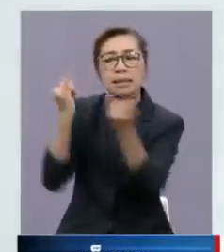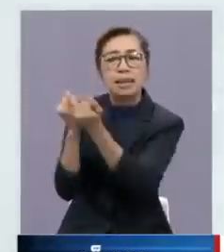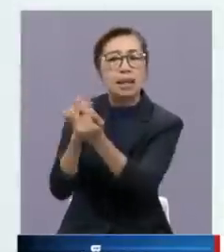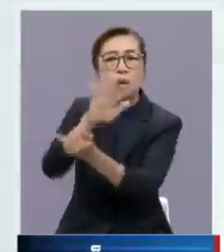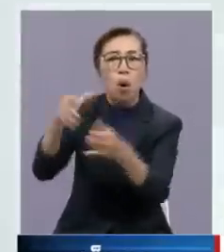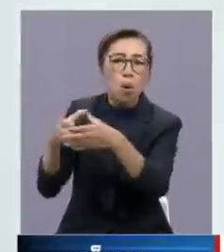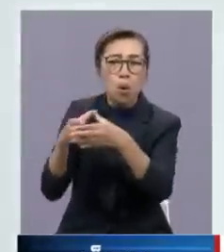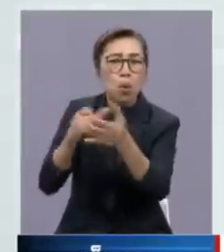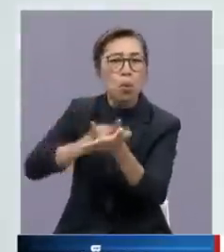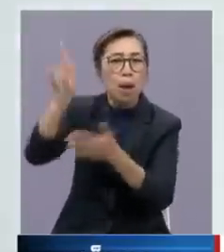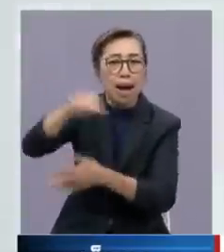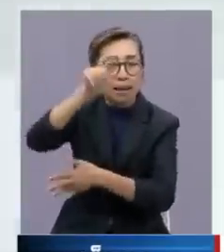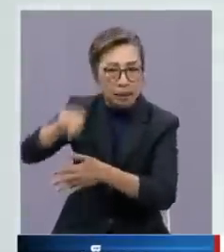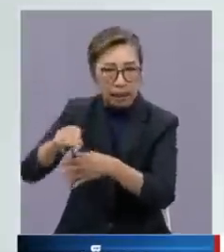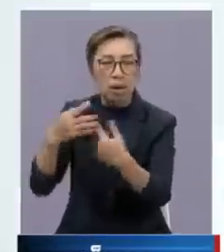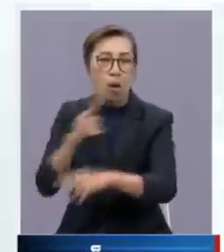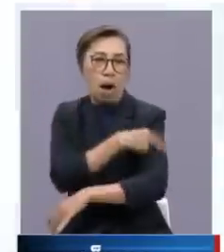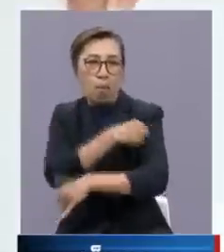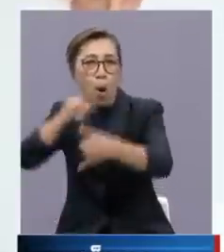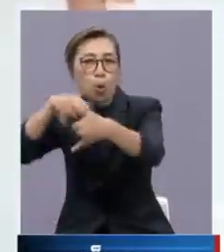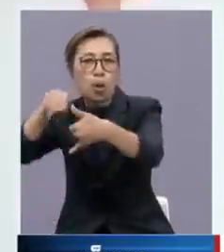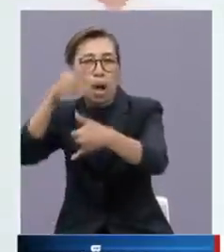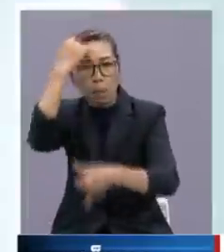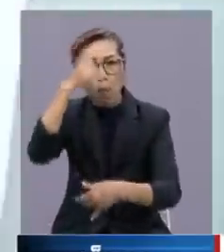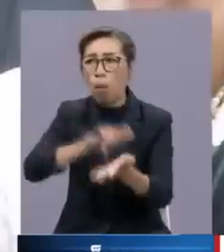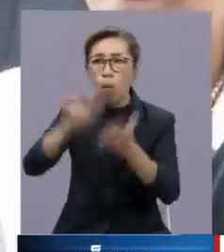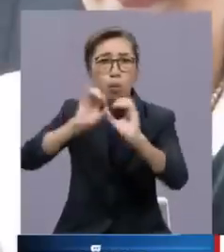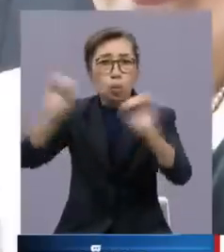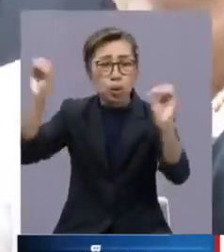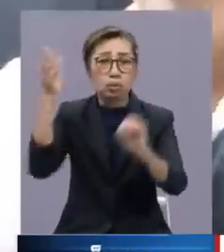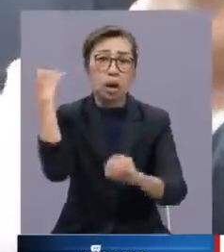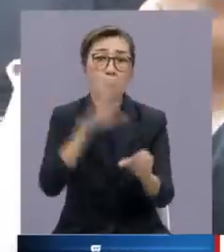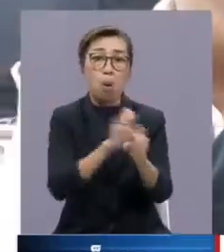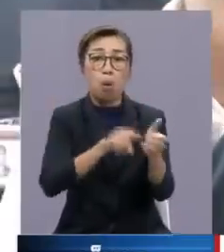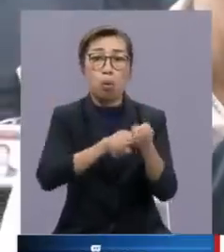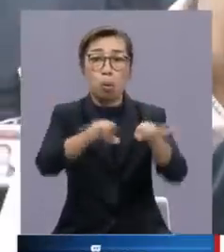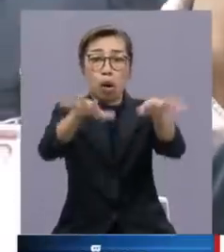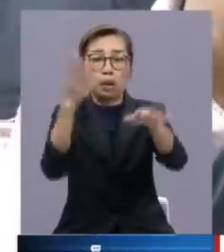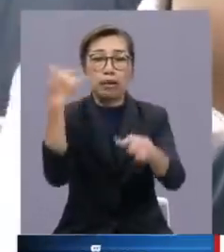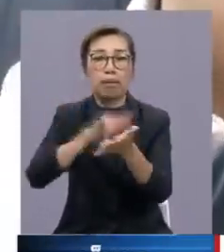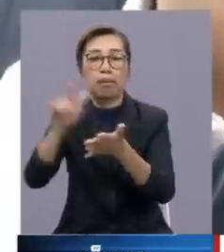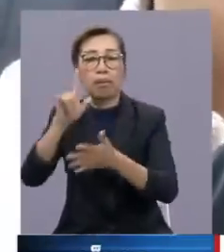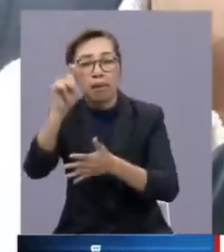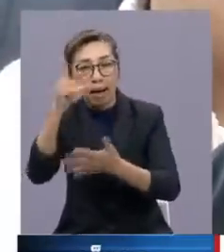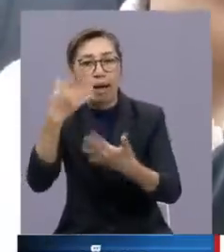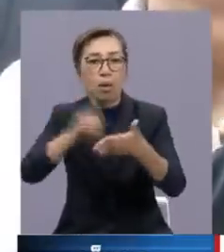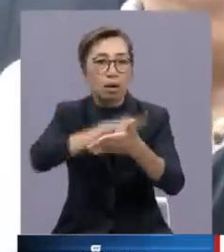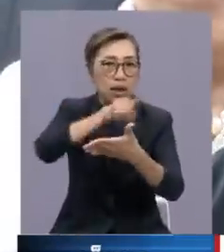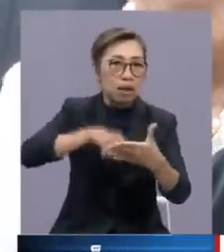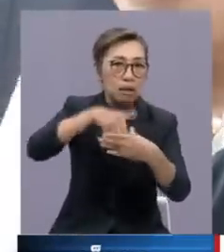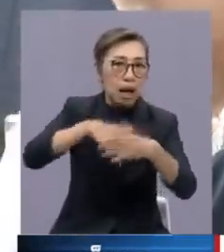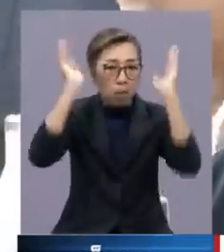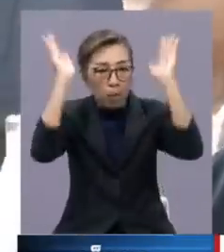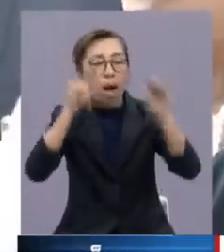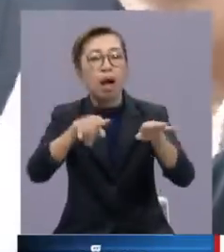นแล้วเพื่อไปดูแลสุขภาพเนื่องจากไม่ได้ไปนานแล้วตั้งแต่หลังโควิดและอยู่ในช่วงการหาเสียงเลือกตั้งแต่การเดิน